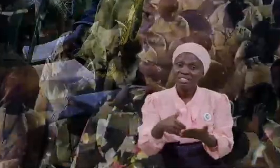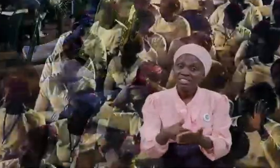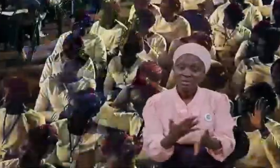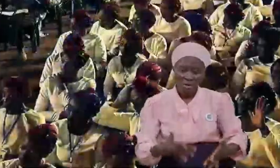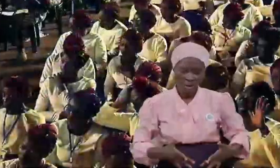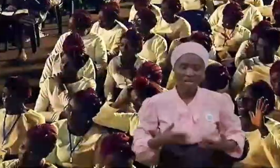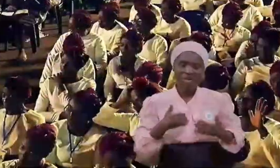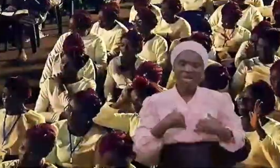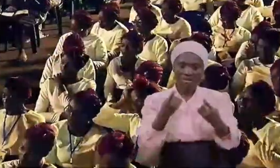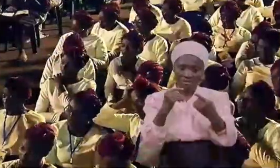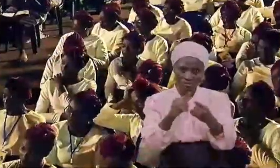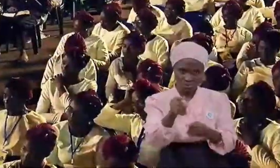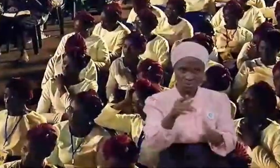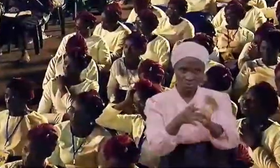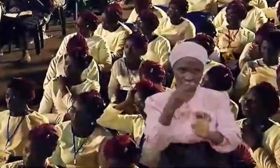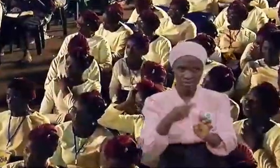pour moi.